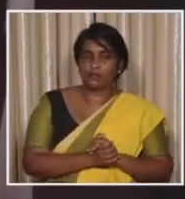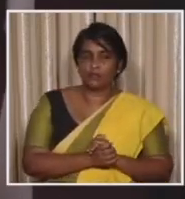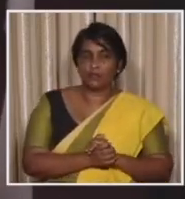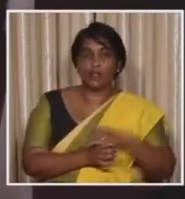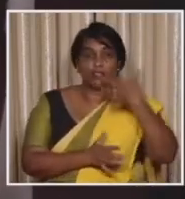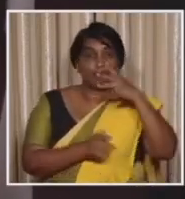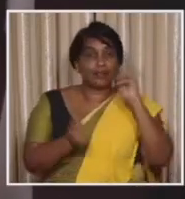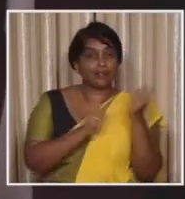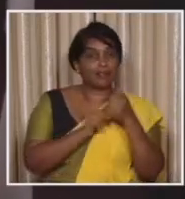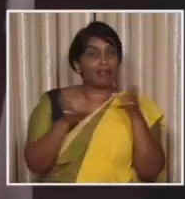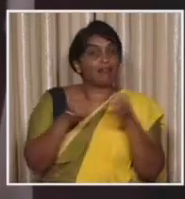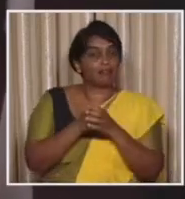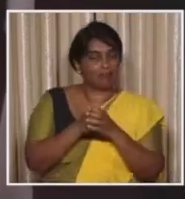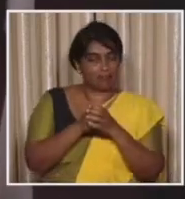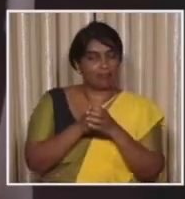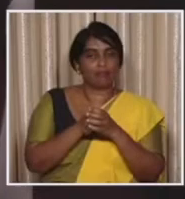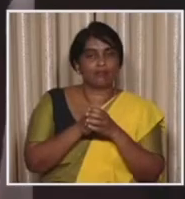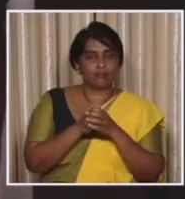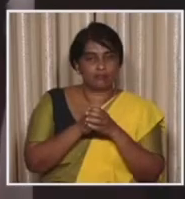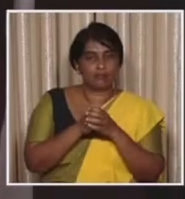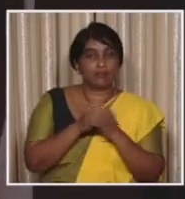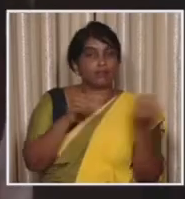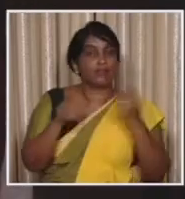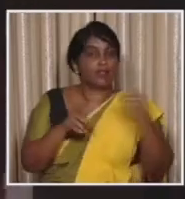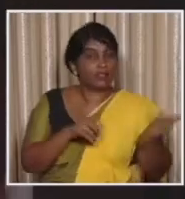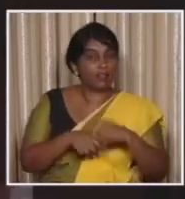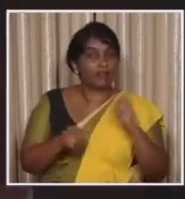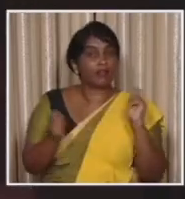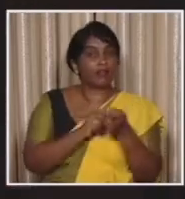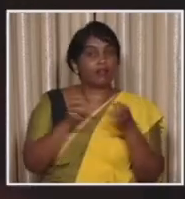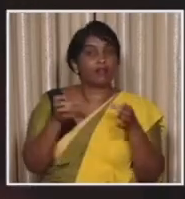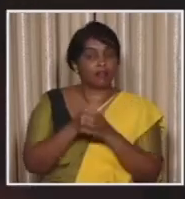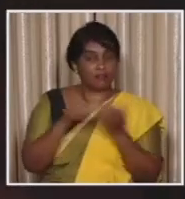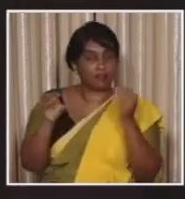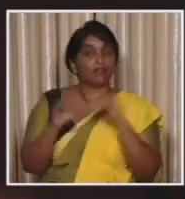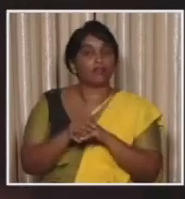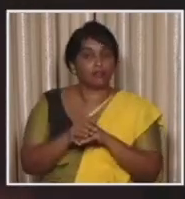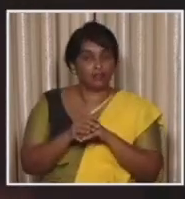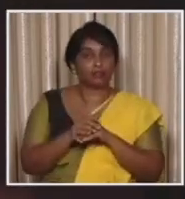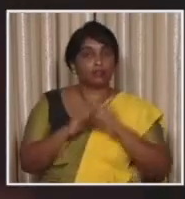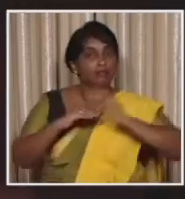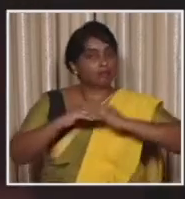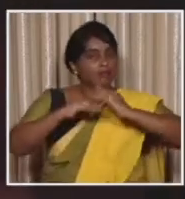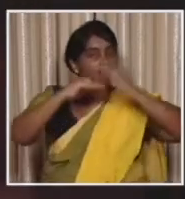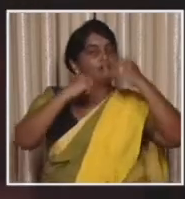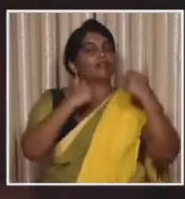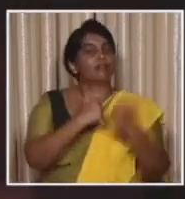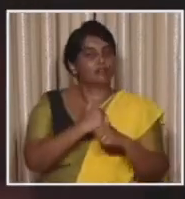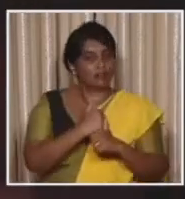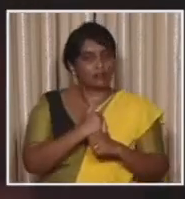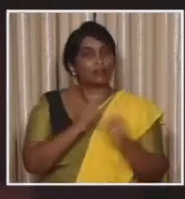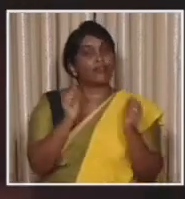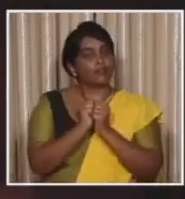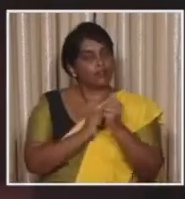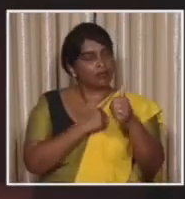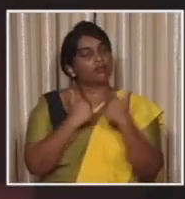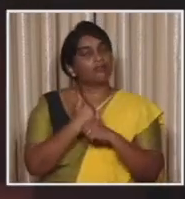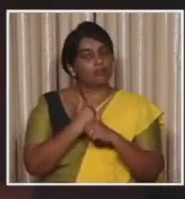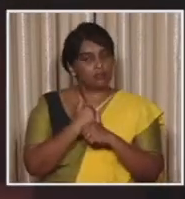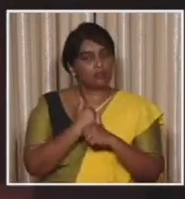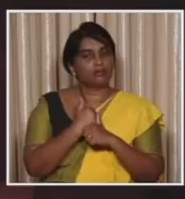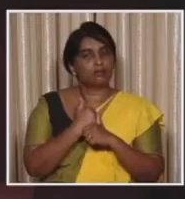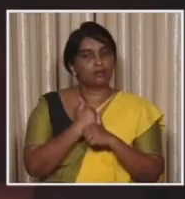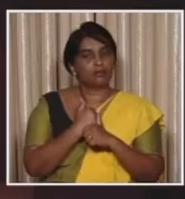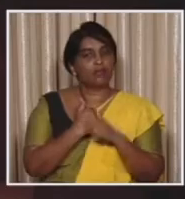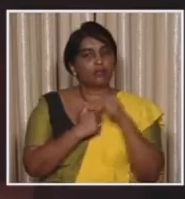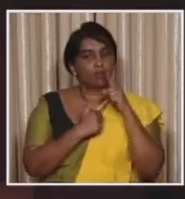ටෙස්ට් ක්‍රිකට් කණ්ඩායමට එක් දින කණ්ඩායම් වලට ඇතුල් වෙන ඒ ඉනිමක සකස් කරන්න. ඒ වැඩ පිළිවෙල සකස් කරන්න.